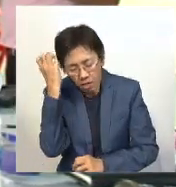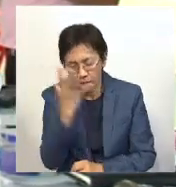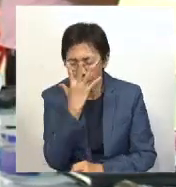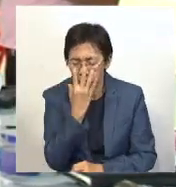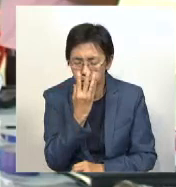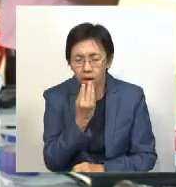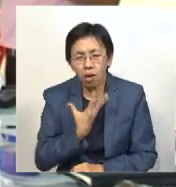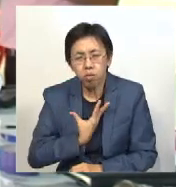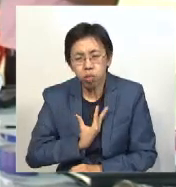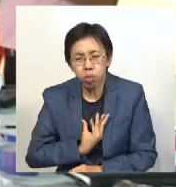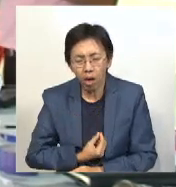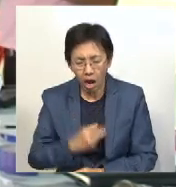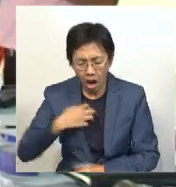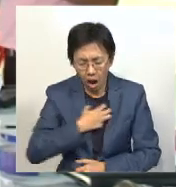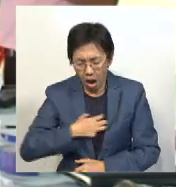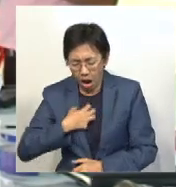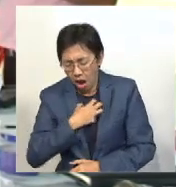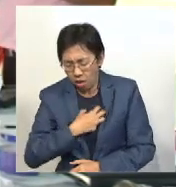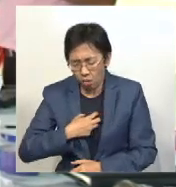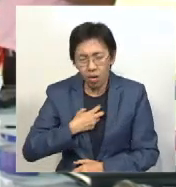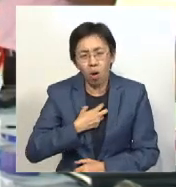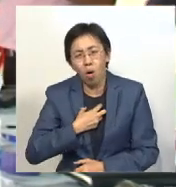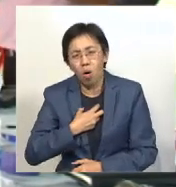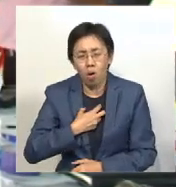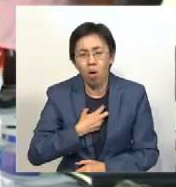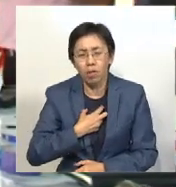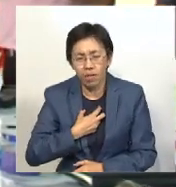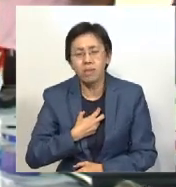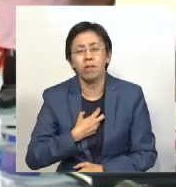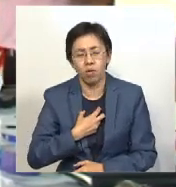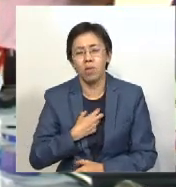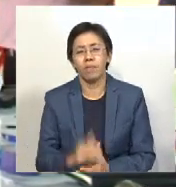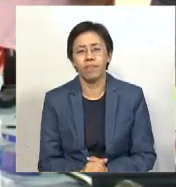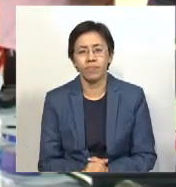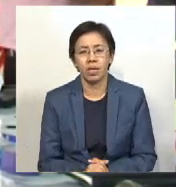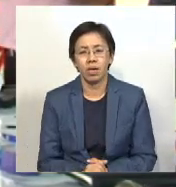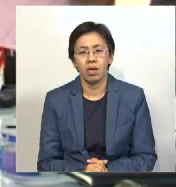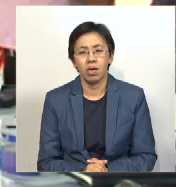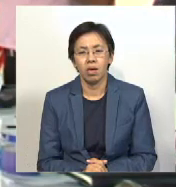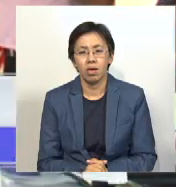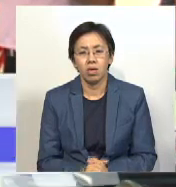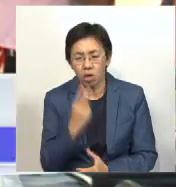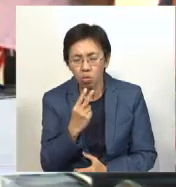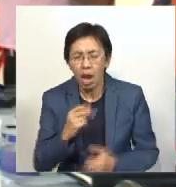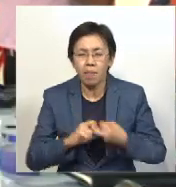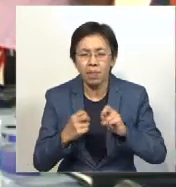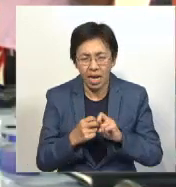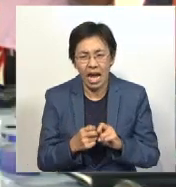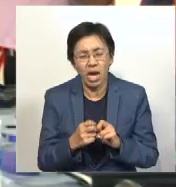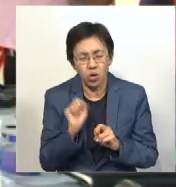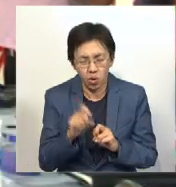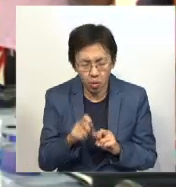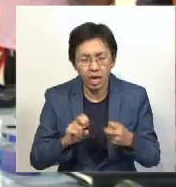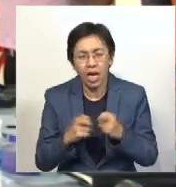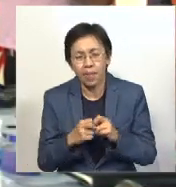าทางด้านอารมณ์ต่างๆที่มันจะเกิดภายในก็คือมันจะแบ่งเป็นระยะเวลาในระยะวิกฤตกับในระยะเรื้อรังนะครับก็